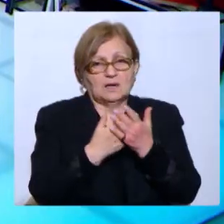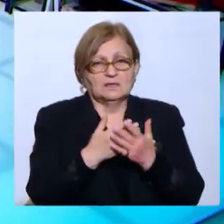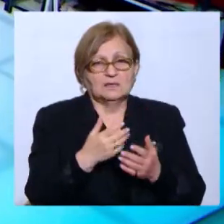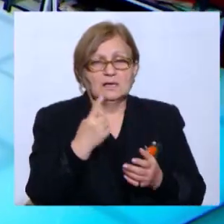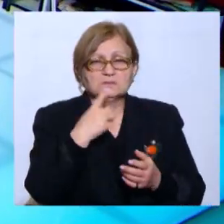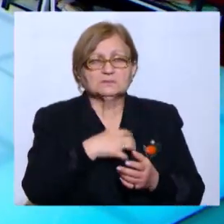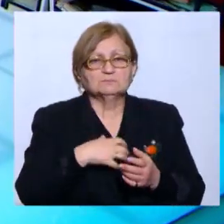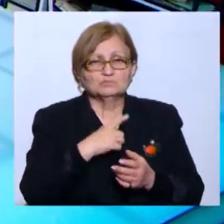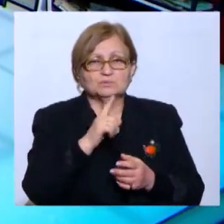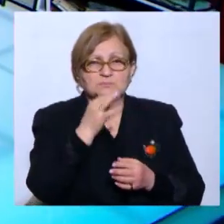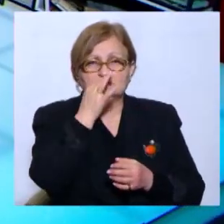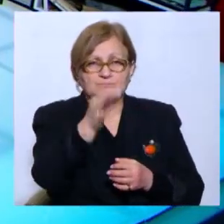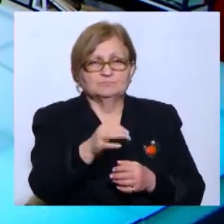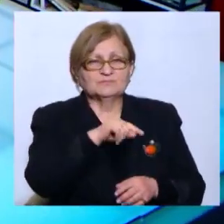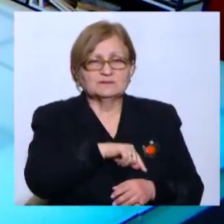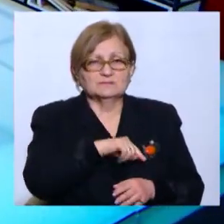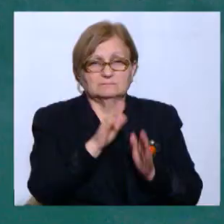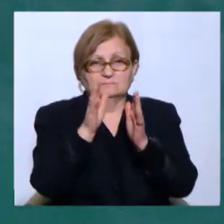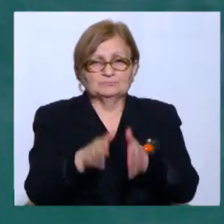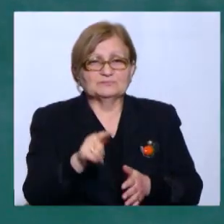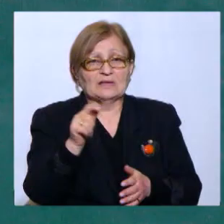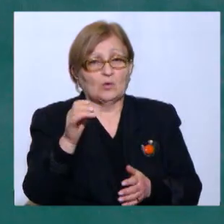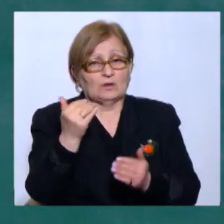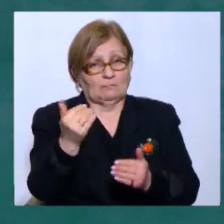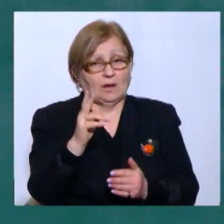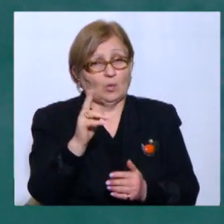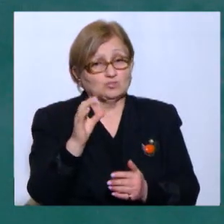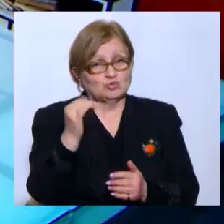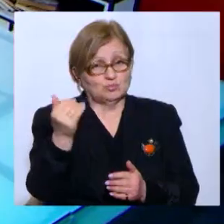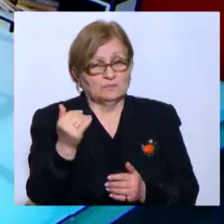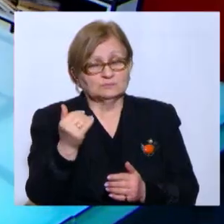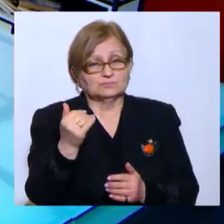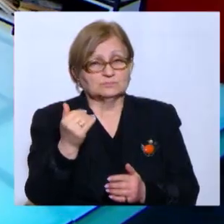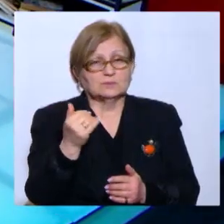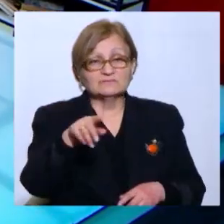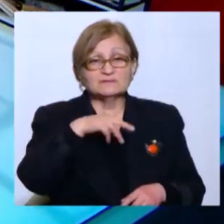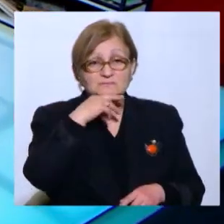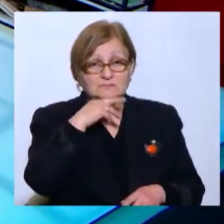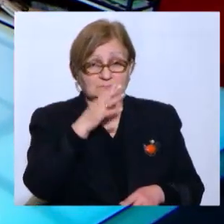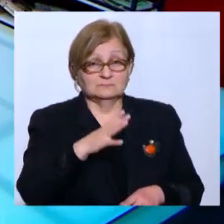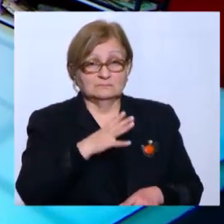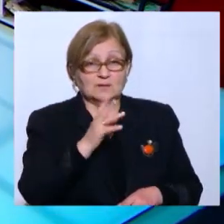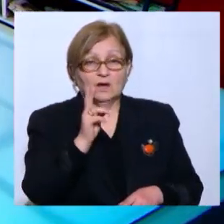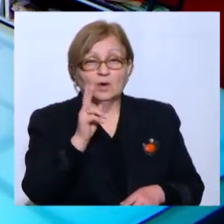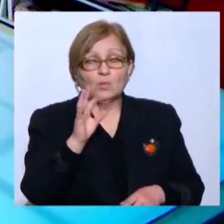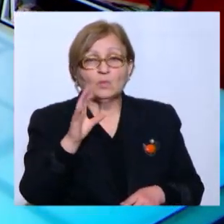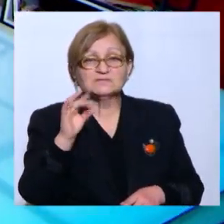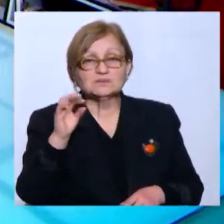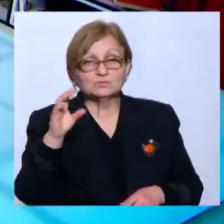ერთი მნიშვნელოვანი თვისება კოსინუსის თეორემის. თქვენ დარწმუნებული ვარ, დააკვირდით, რომ კოსინუსების